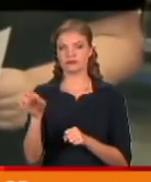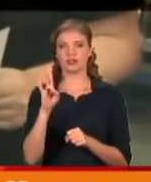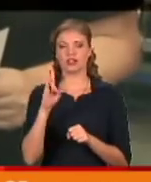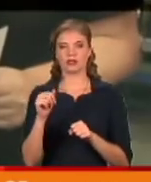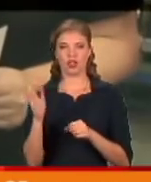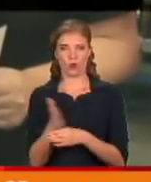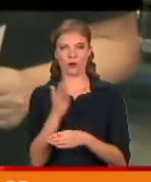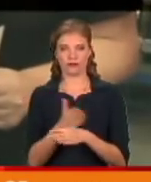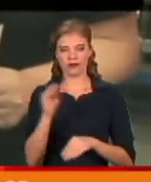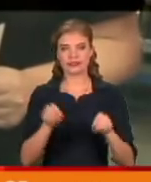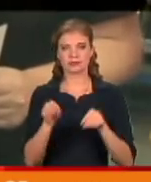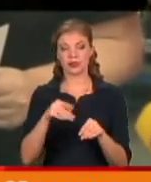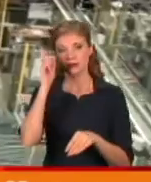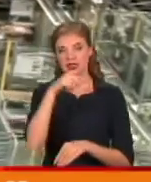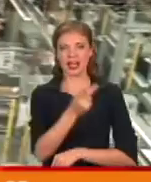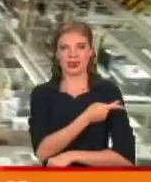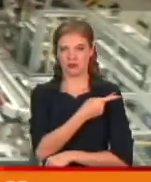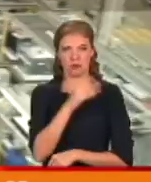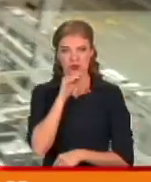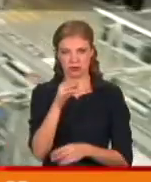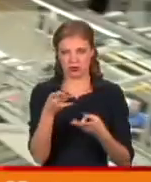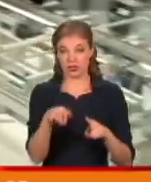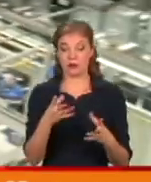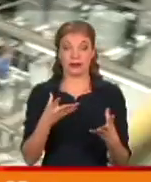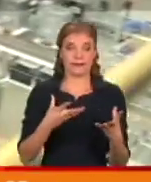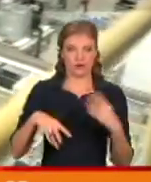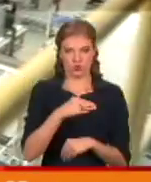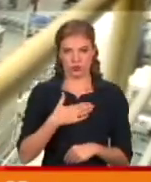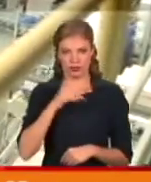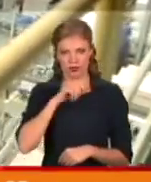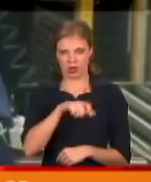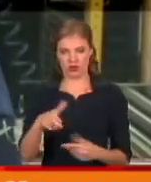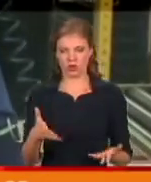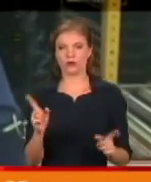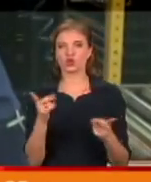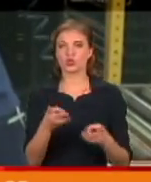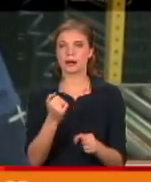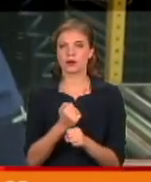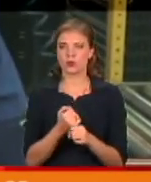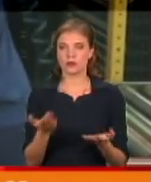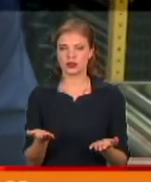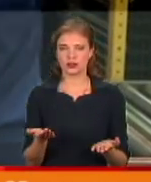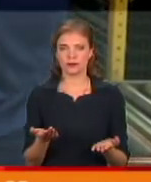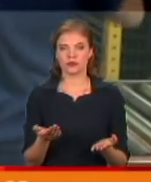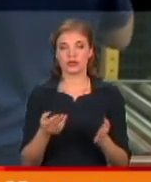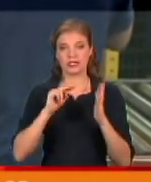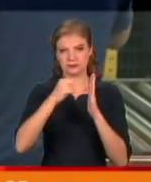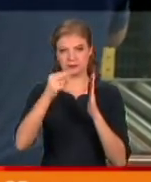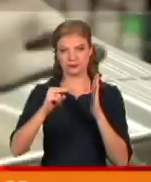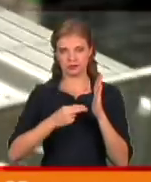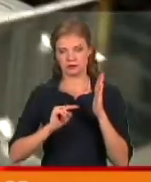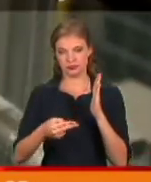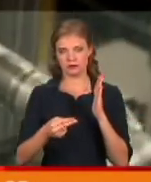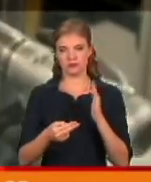конвеєр збирання. Знати польську тут не треба. Всюди наші. А що тут потрібно робити вам? Так,